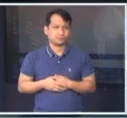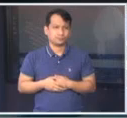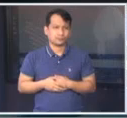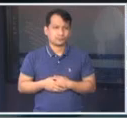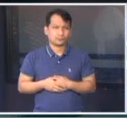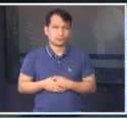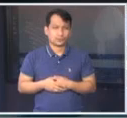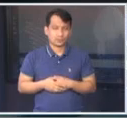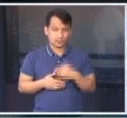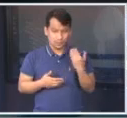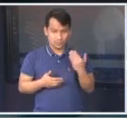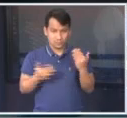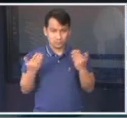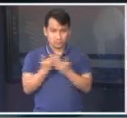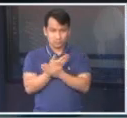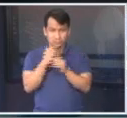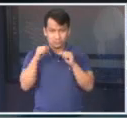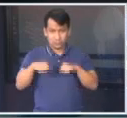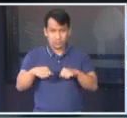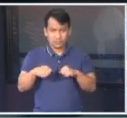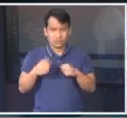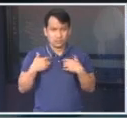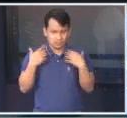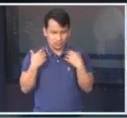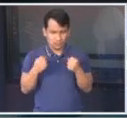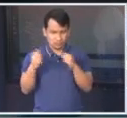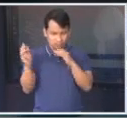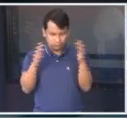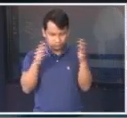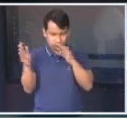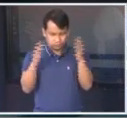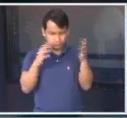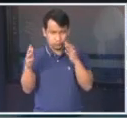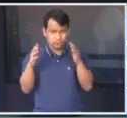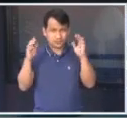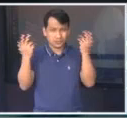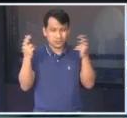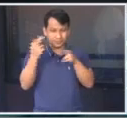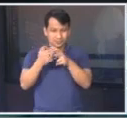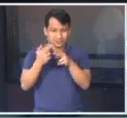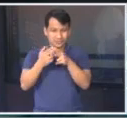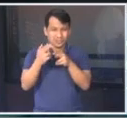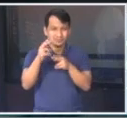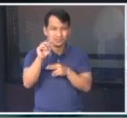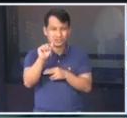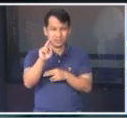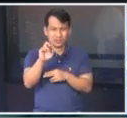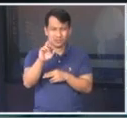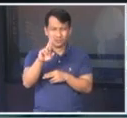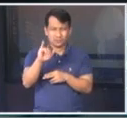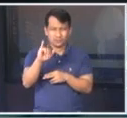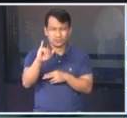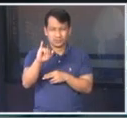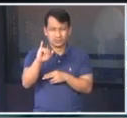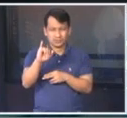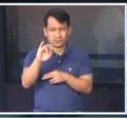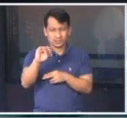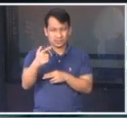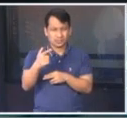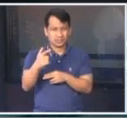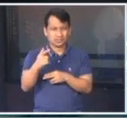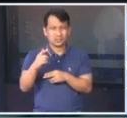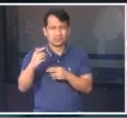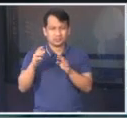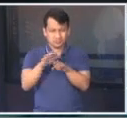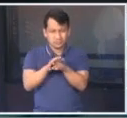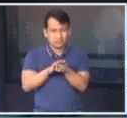Sa lagay ng panahon, nananatili ang taglay na lakas ng hangin ng bagyong Auring na mabagal na kumikilos pa kanluran at